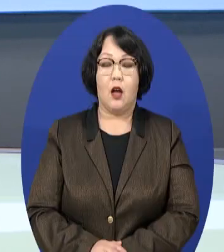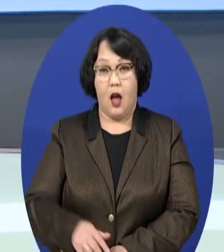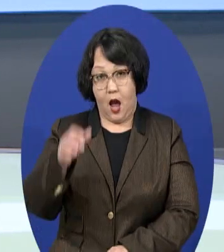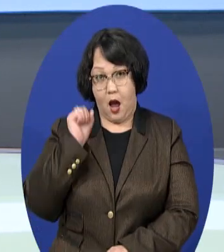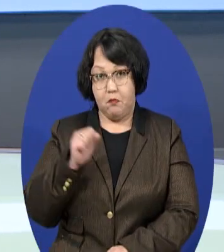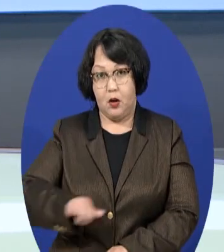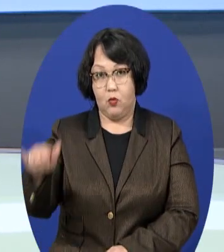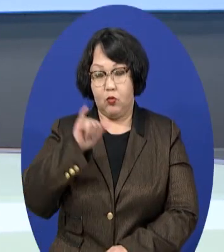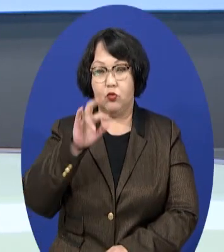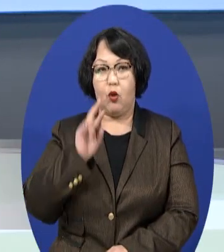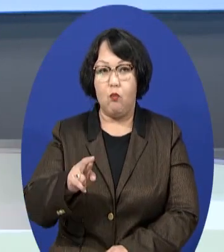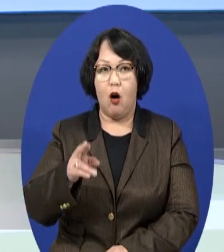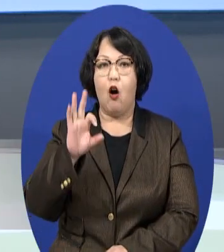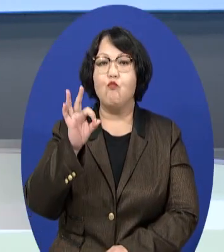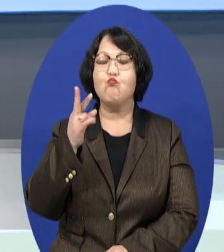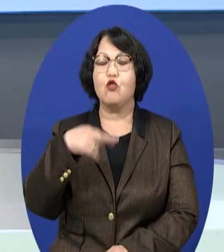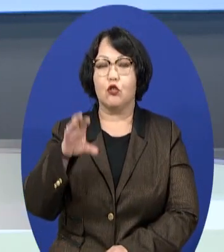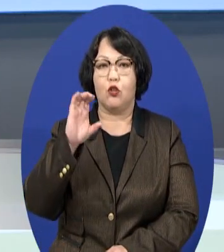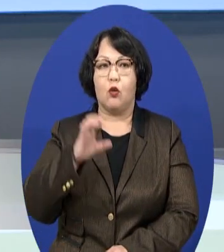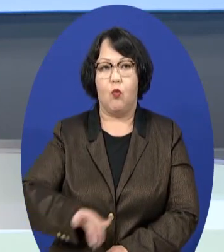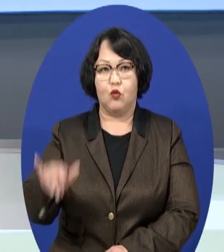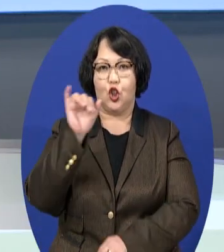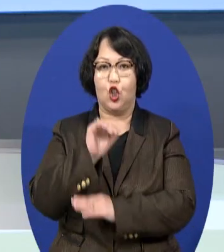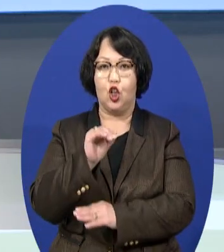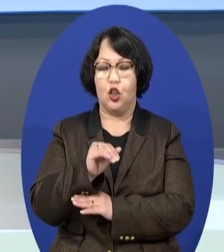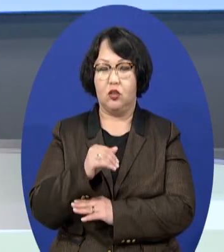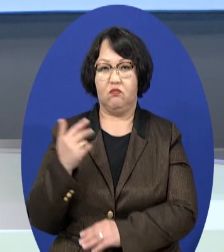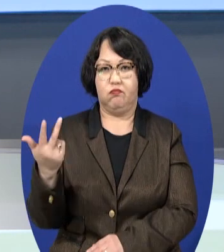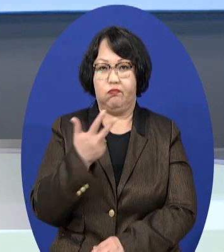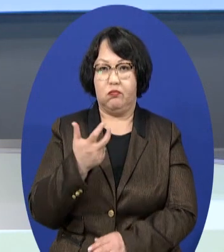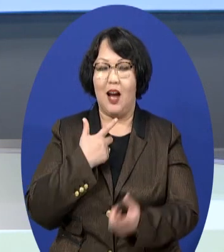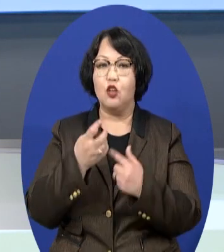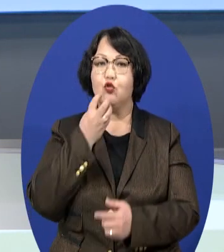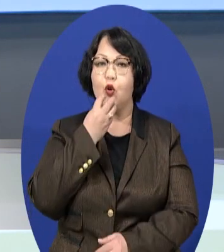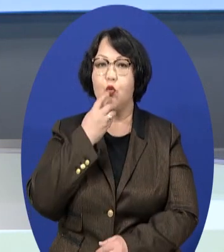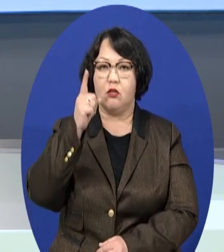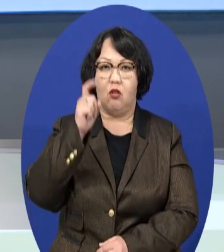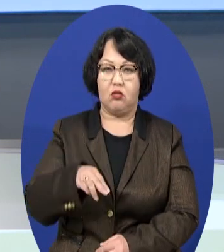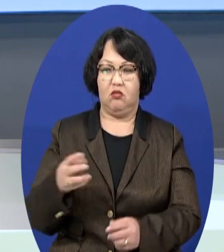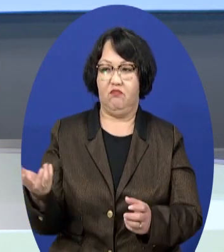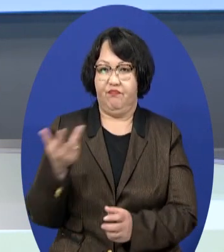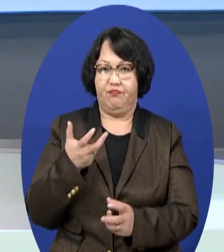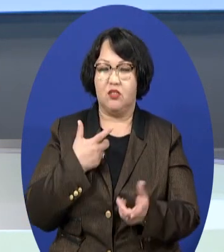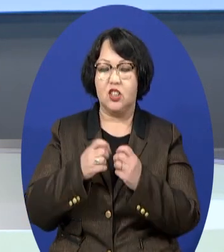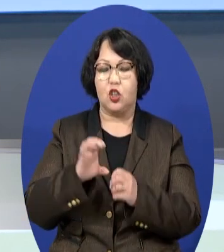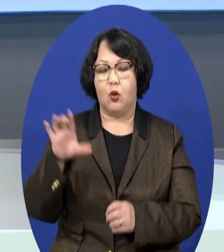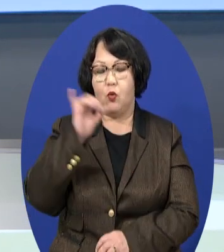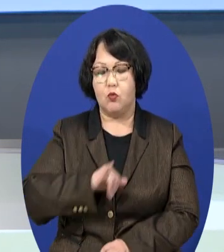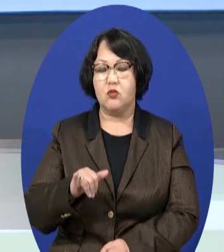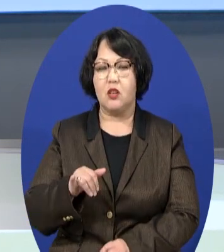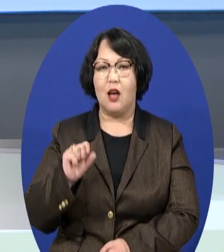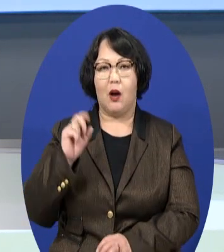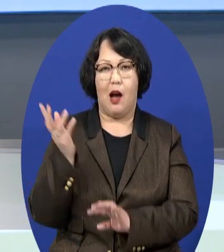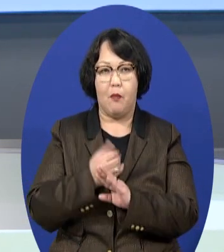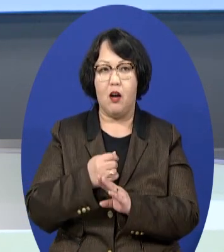Америкийн нэгдсэн улс, Япон болон Өмнөд Солонгосын тусгай төлөөлөгчдийн уулзалт Сөүл хотод өнөөдөр боллоо. Энэхүү гурван талт уулзалтаар Солонгосын хоёугийн аюулгүй байдал мөн Өмнөд